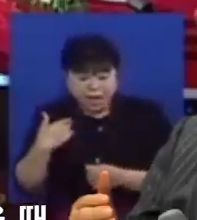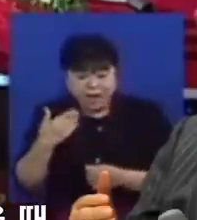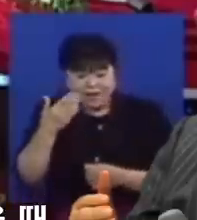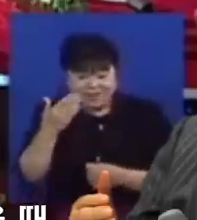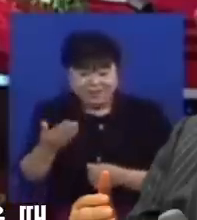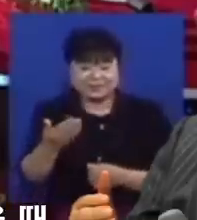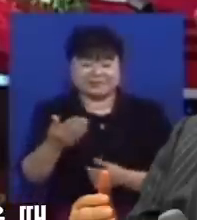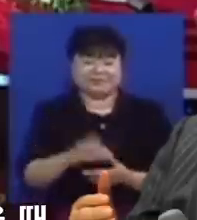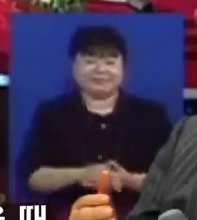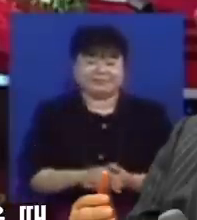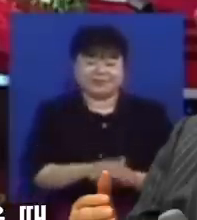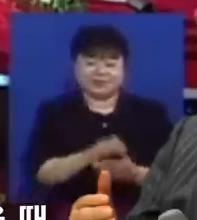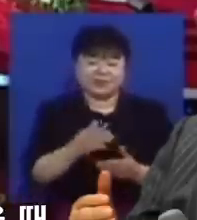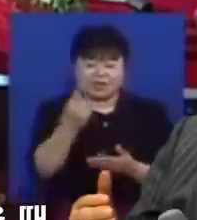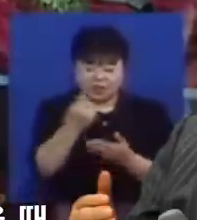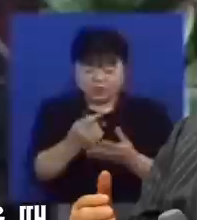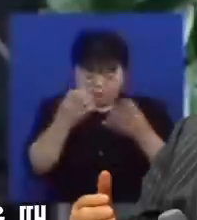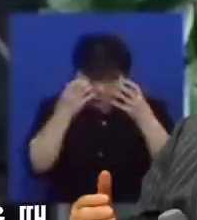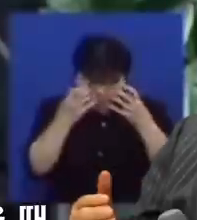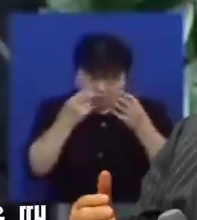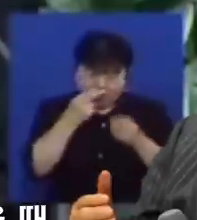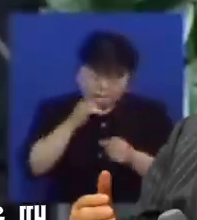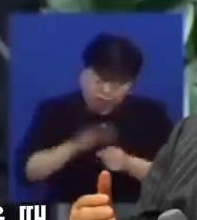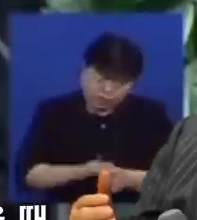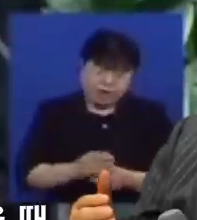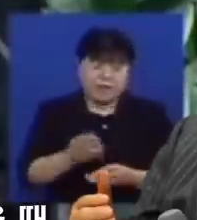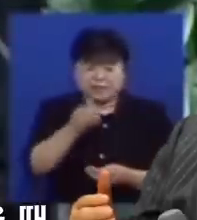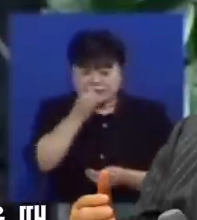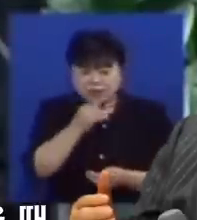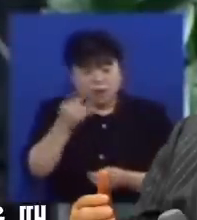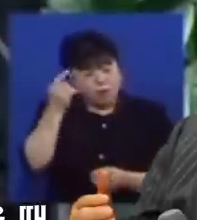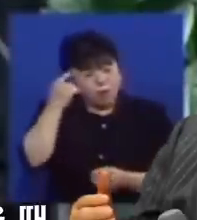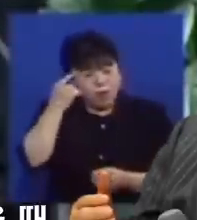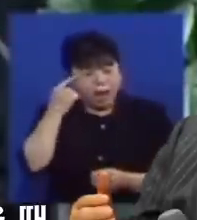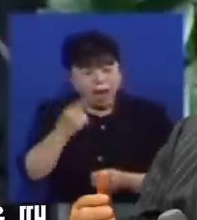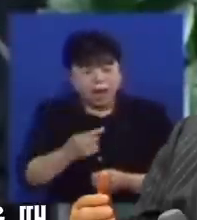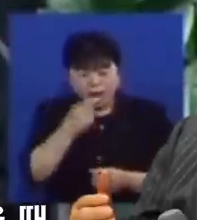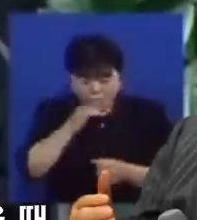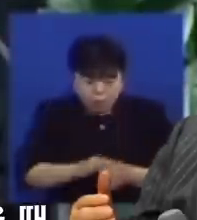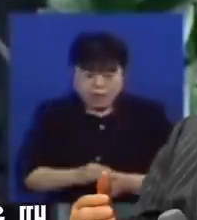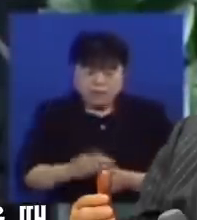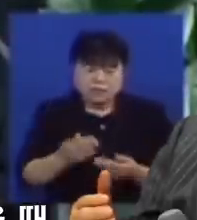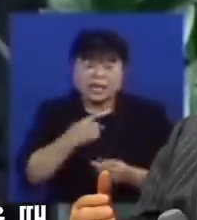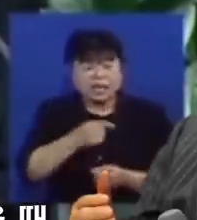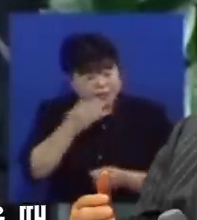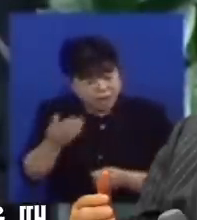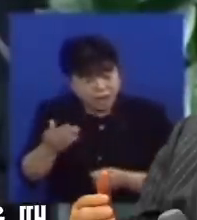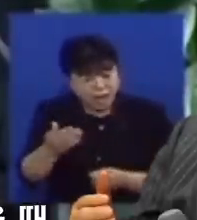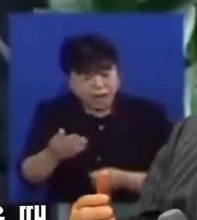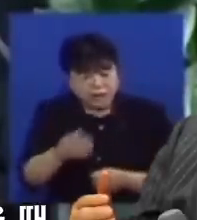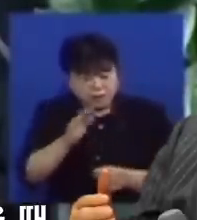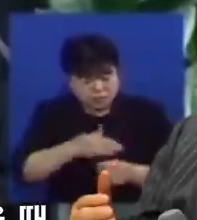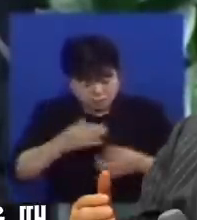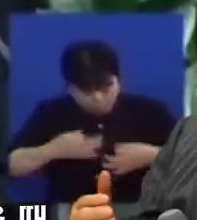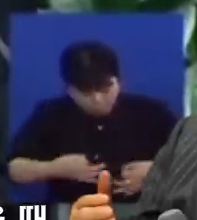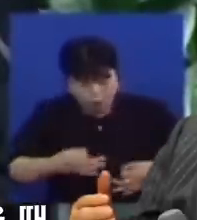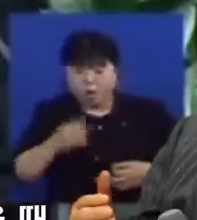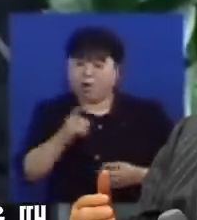여러분, 우리에게 다가오는 고통이 억울할 때가 많습니다. 왜 내가 이런 억울한 일을 당해야 되느냐? 내가 뭘